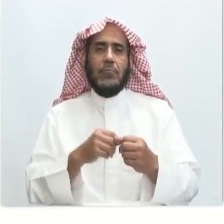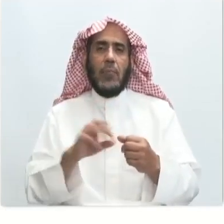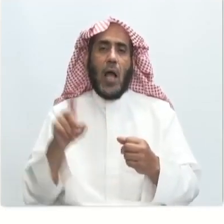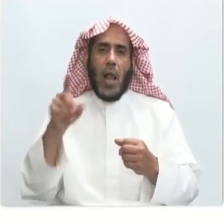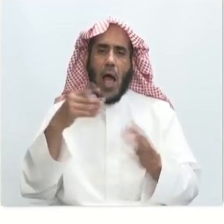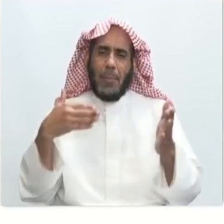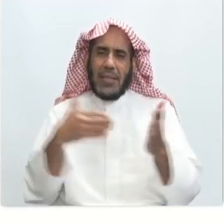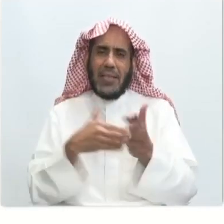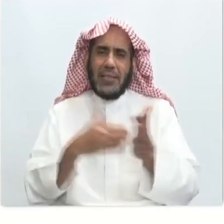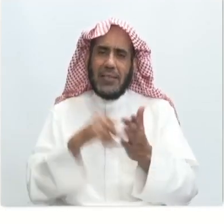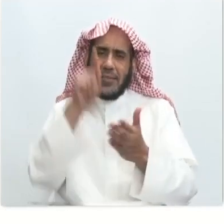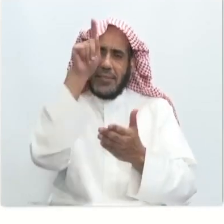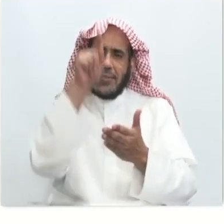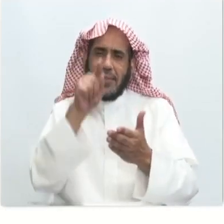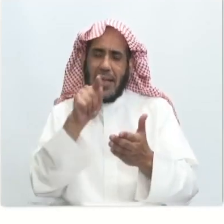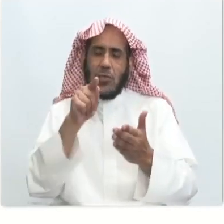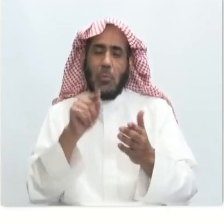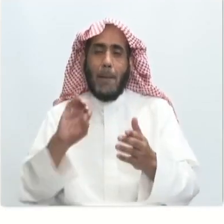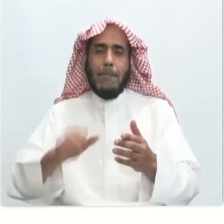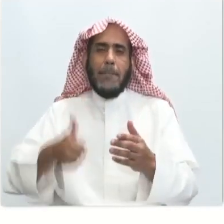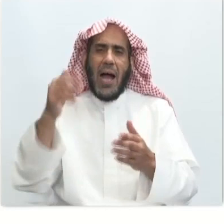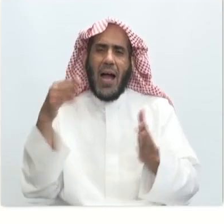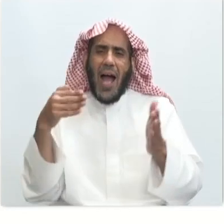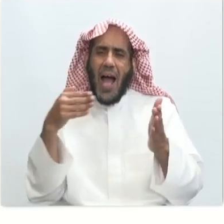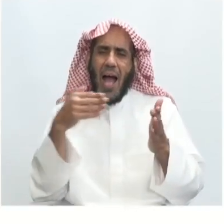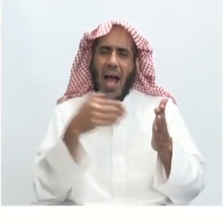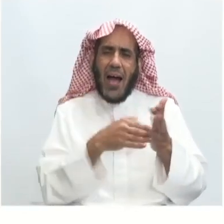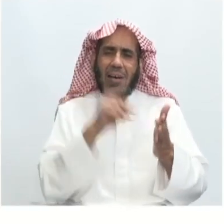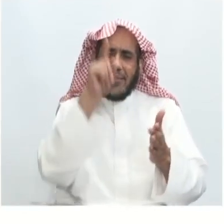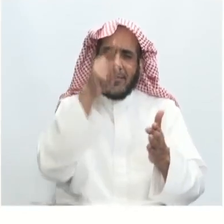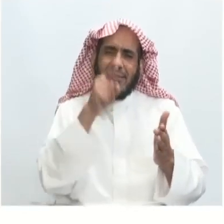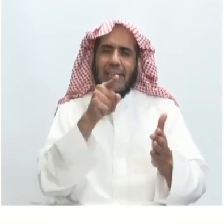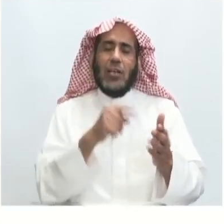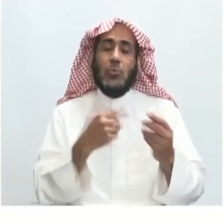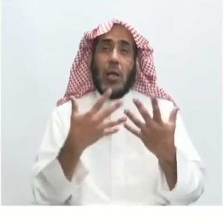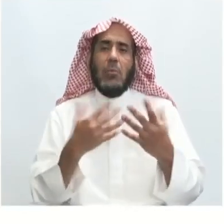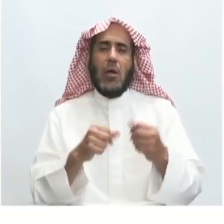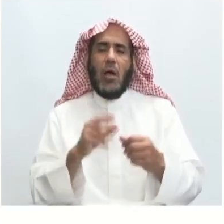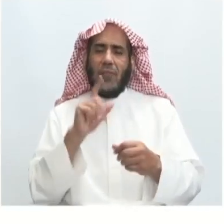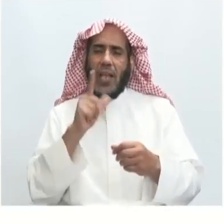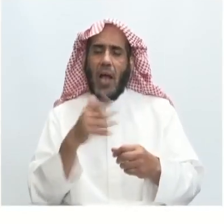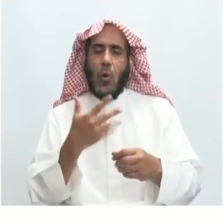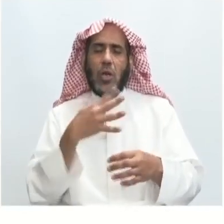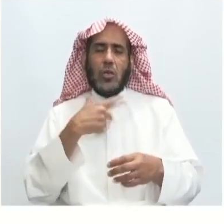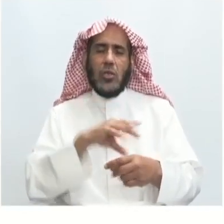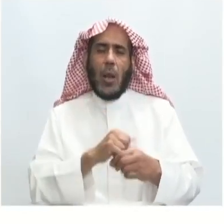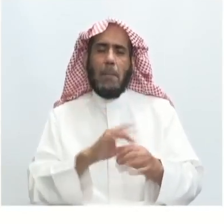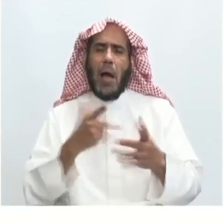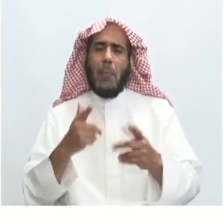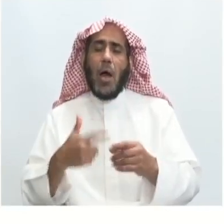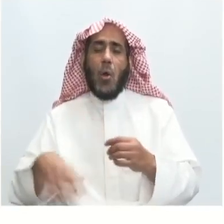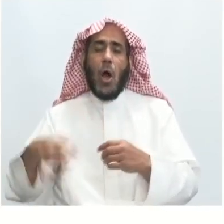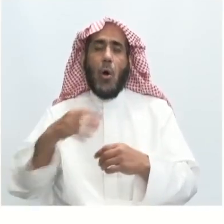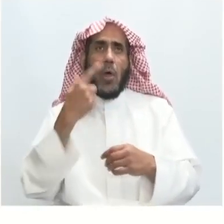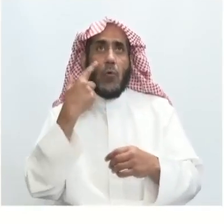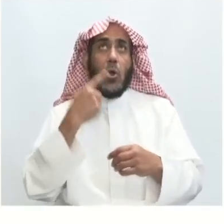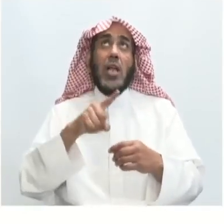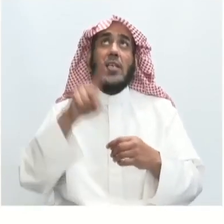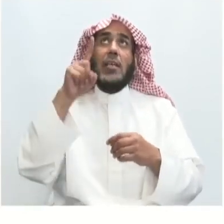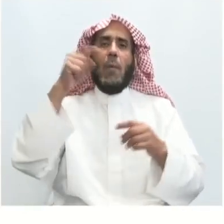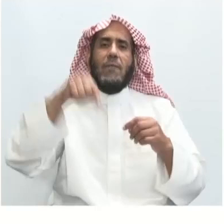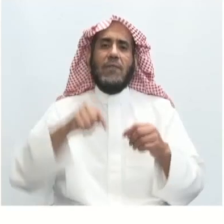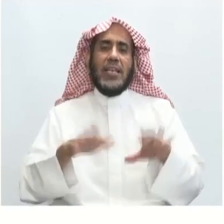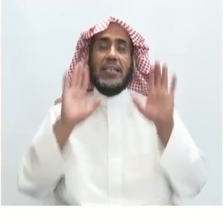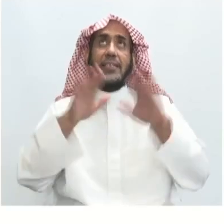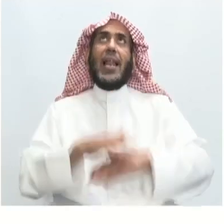علامه التعجب ما ظنك باثنين الله ثالثهما في قول الرسول صلى الله عليه وسلم ما بال اقوام من يرفعون ابصارهم الى السماء في